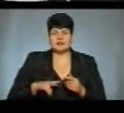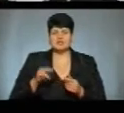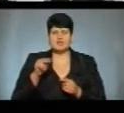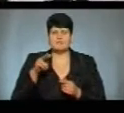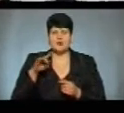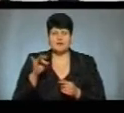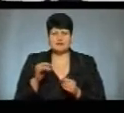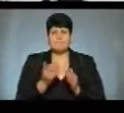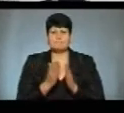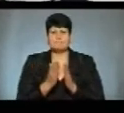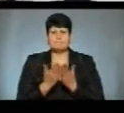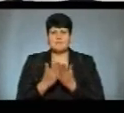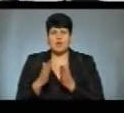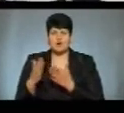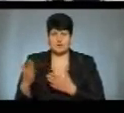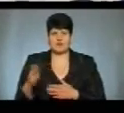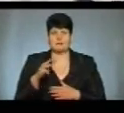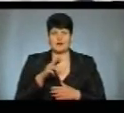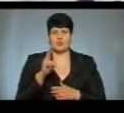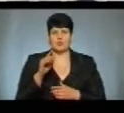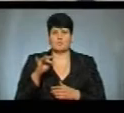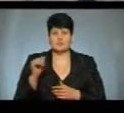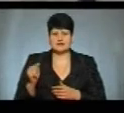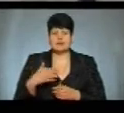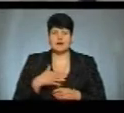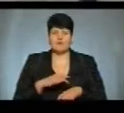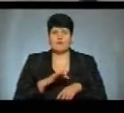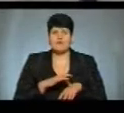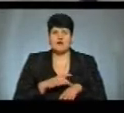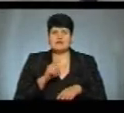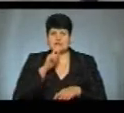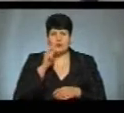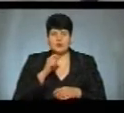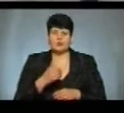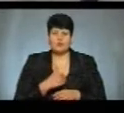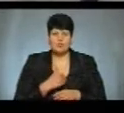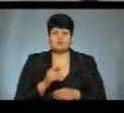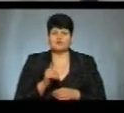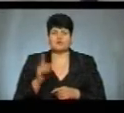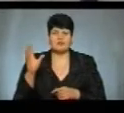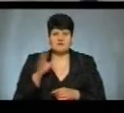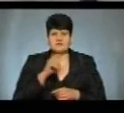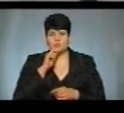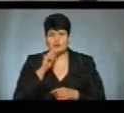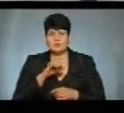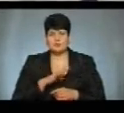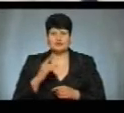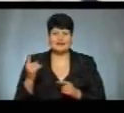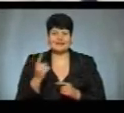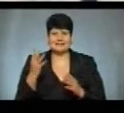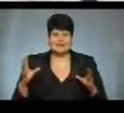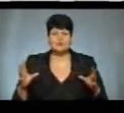Шемеровецької бібліотеки Марія Кульпінська. Я боліваю за країну, хочу, щоб вся Україна була єдина,